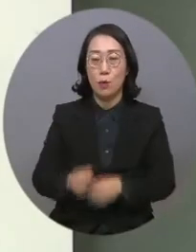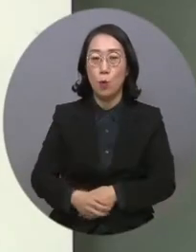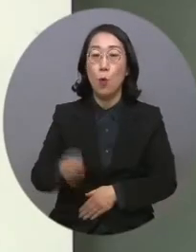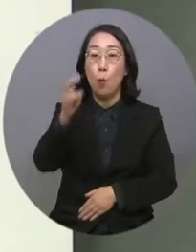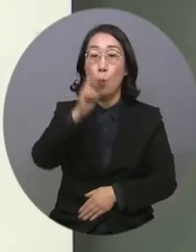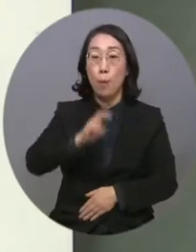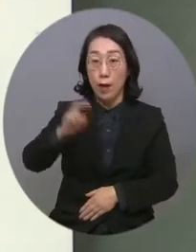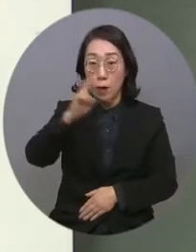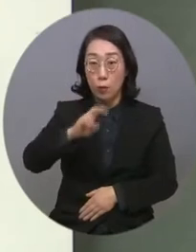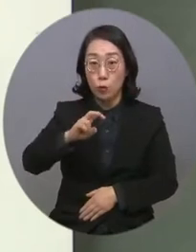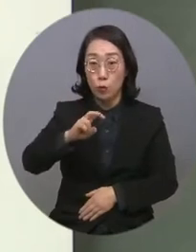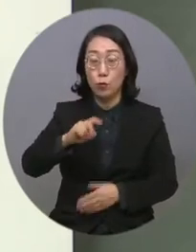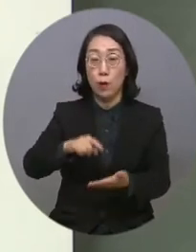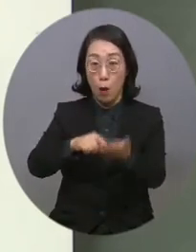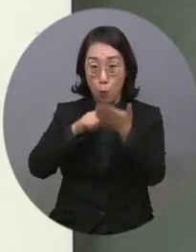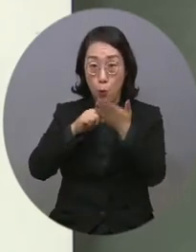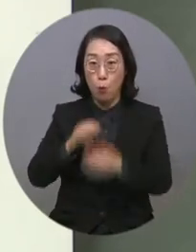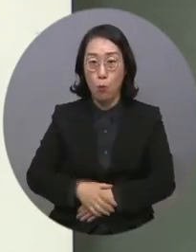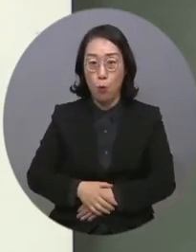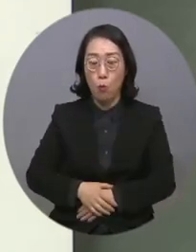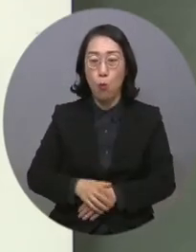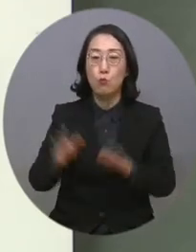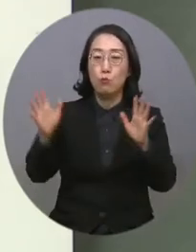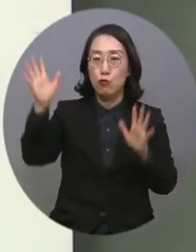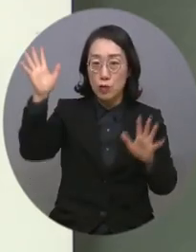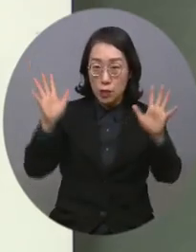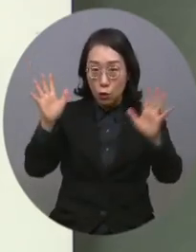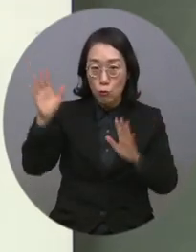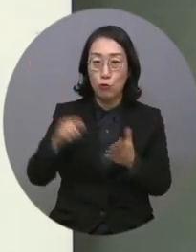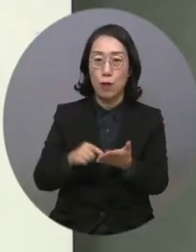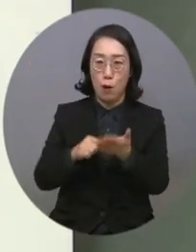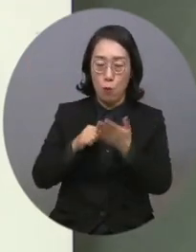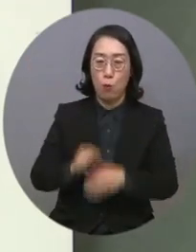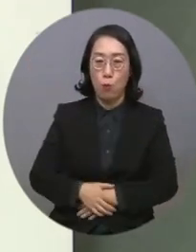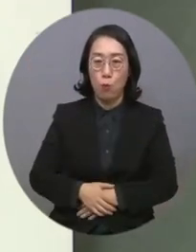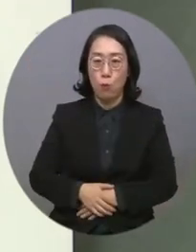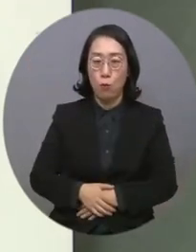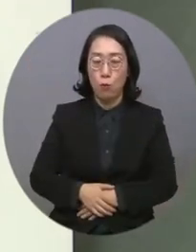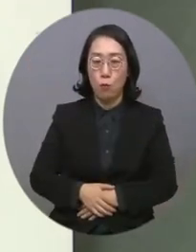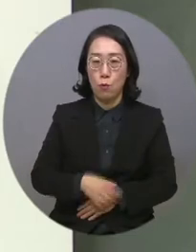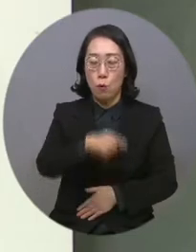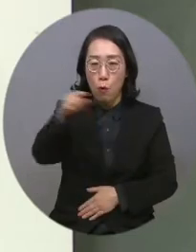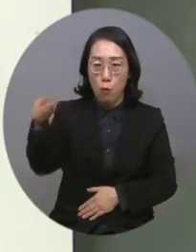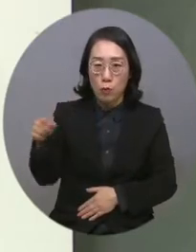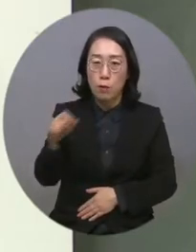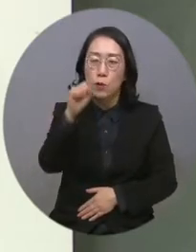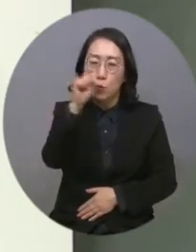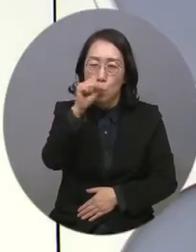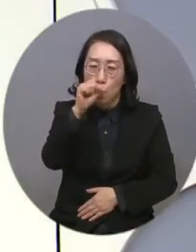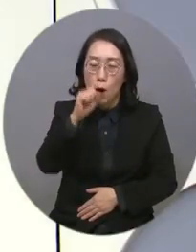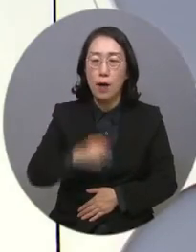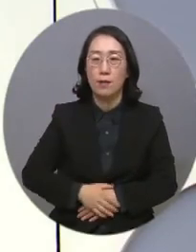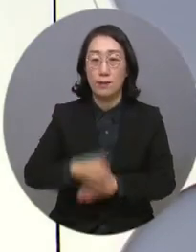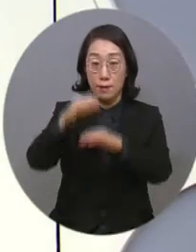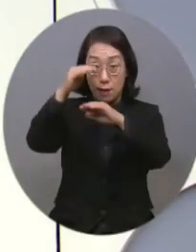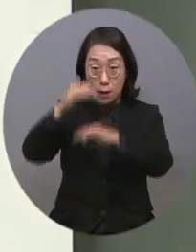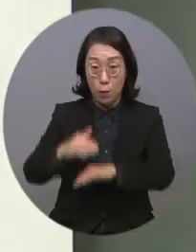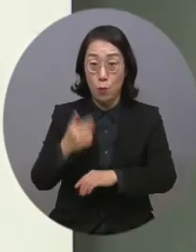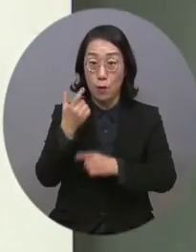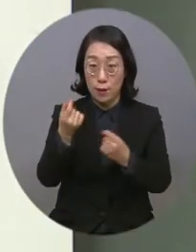하고 뮤지컬도 하고 굉장히 공연물로도 대환영을 받은 그런 작품이죠. 예, 예, 예.